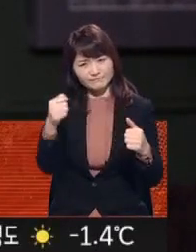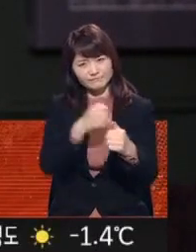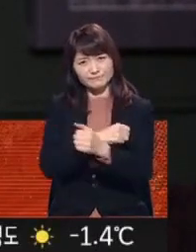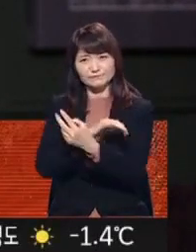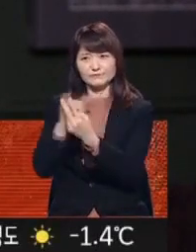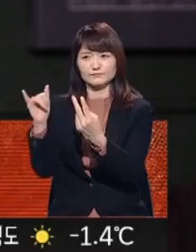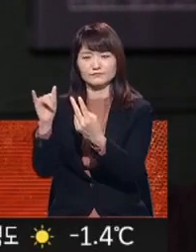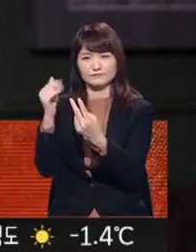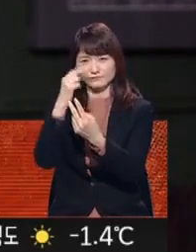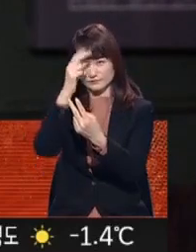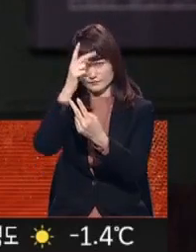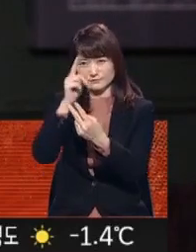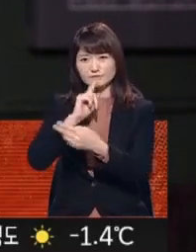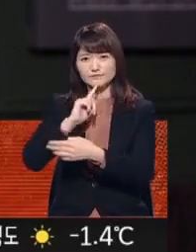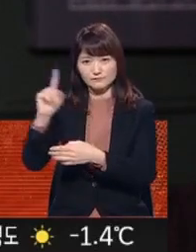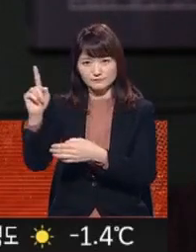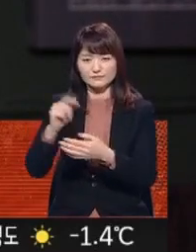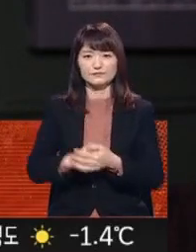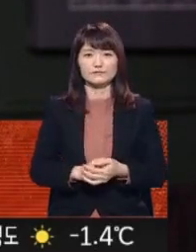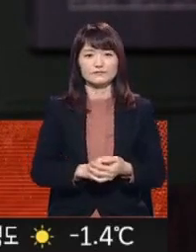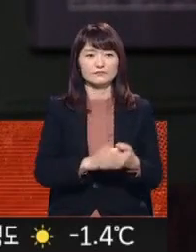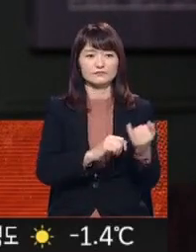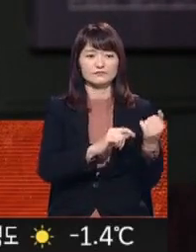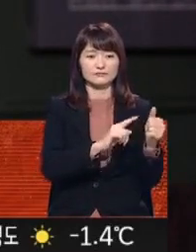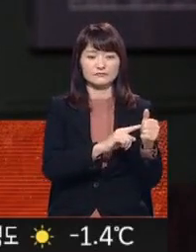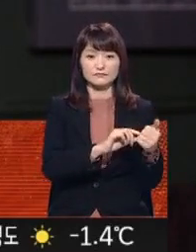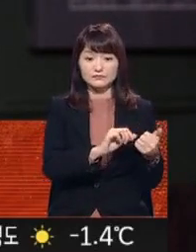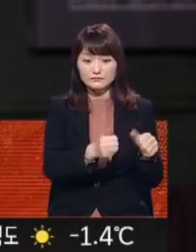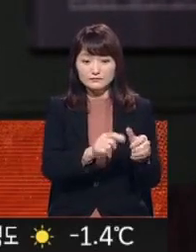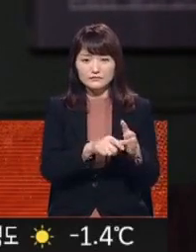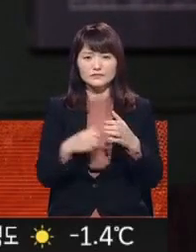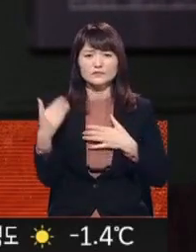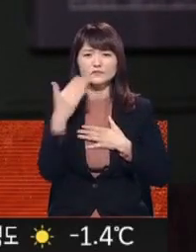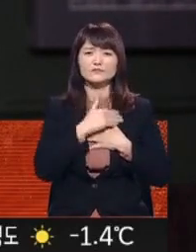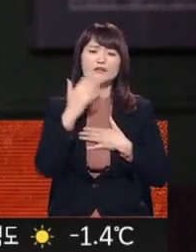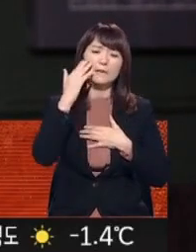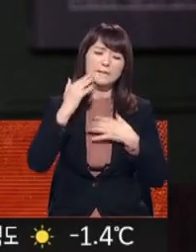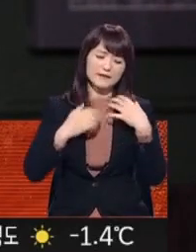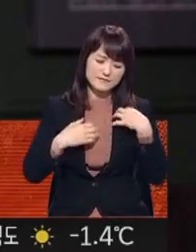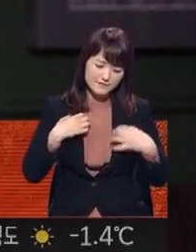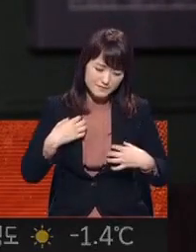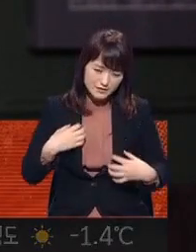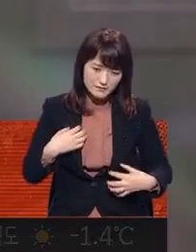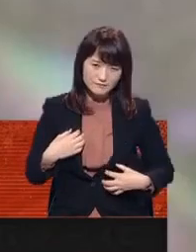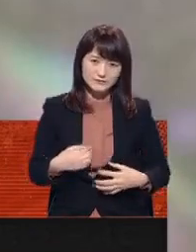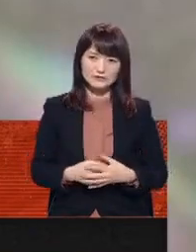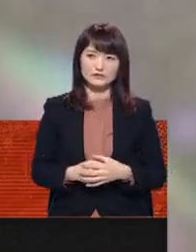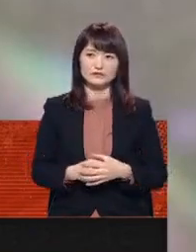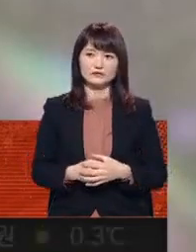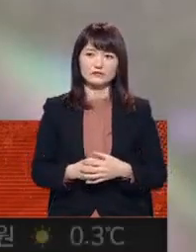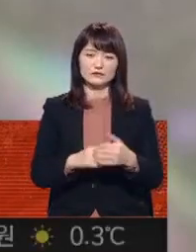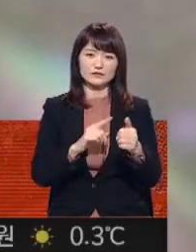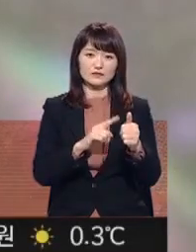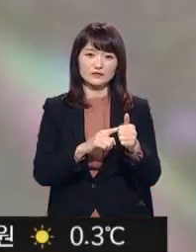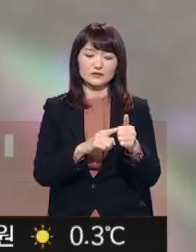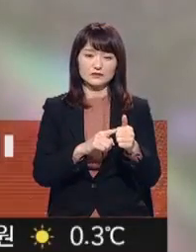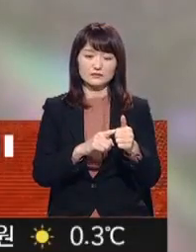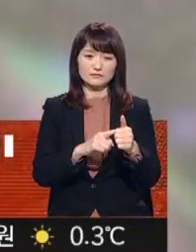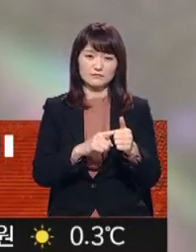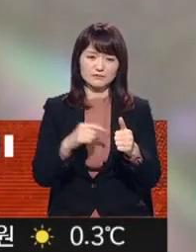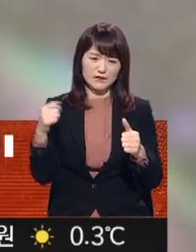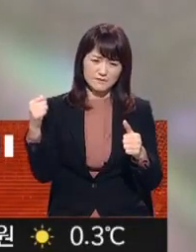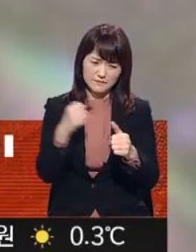함께 검찰에 넘겨줬습니다이 피해아동은 사망 당시에 온몸에 멍자국이 있었습니다 외부 충격으로 인한 상처로